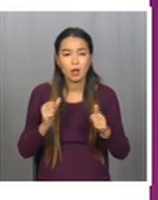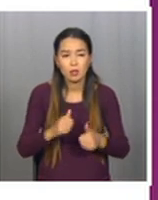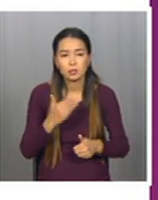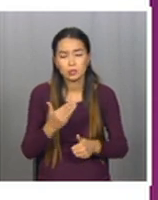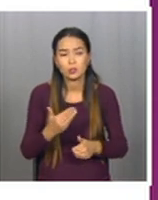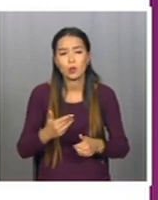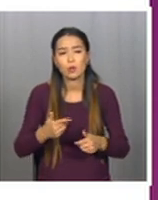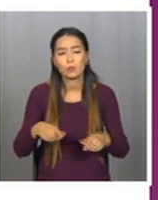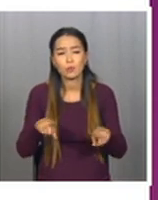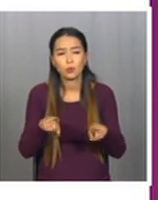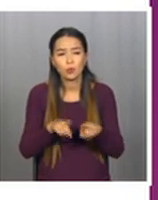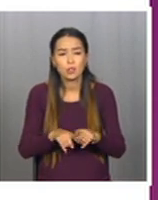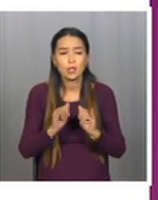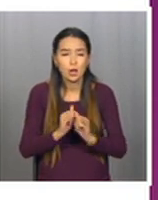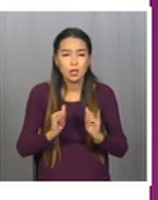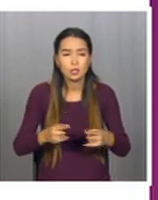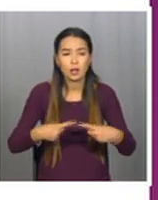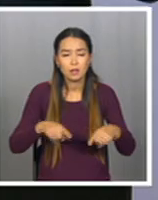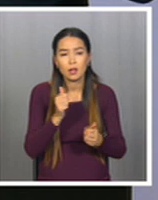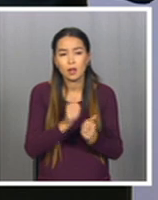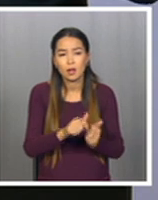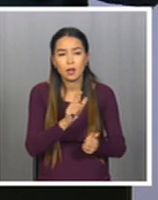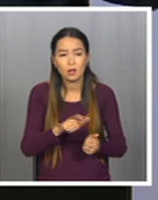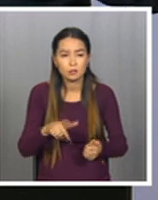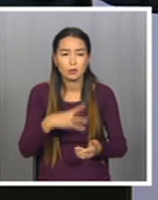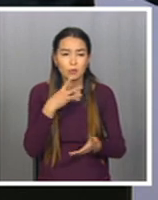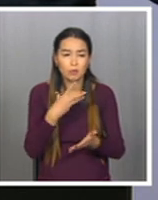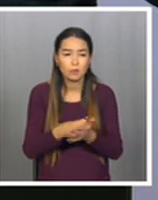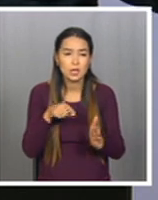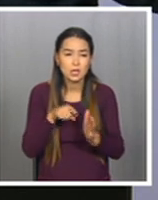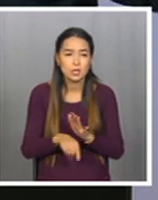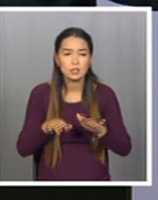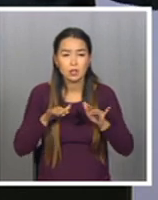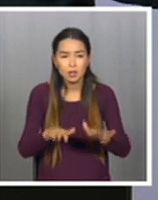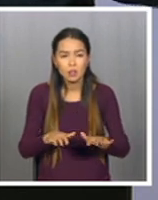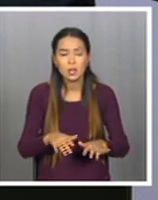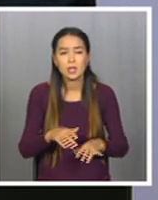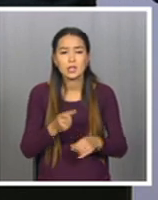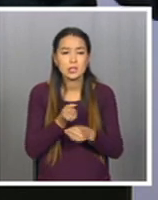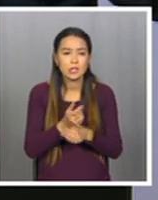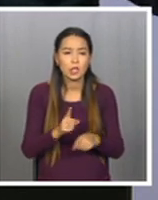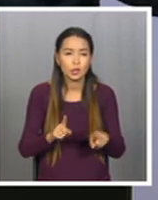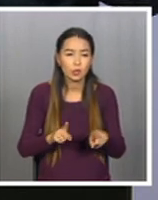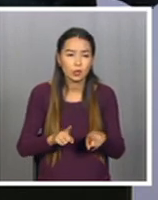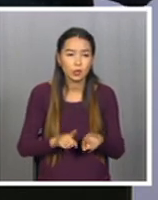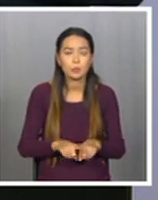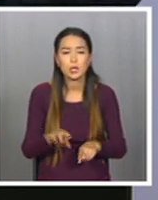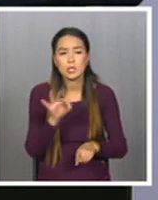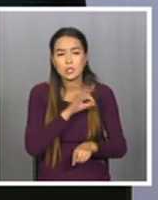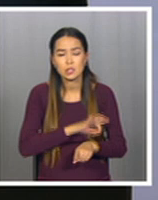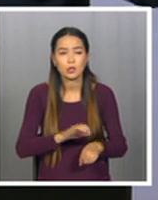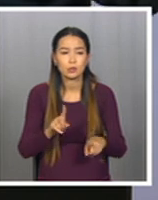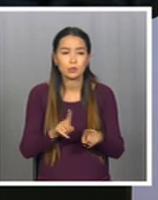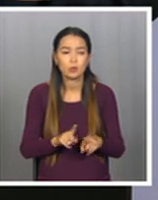игіліктерді бөлу және әрбір адамның өз іс-әрекетін не ғұрлым тиімді түрде